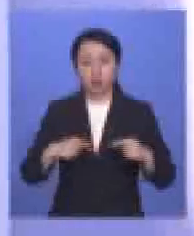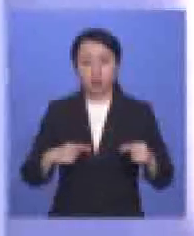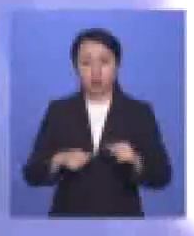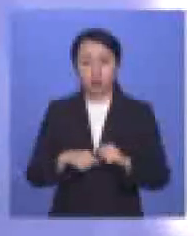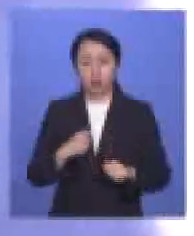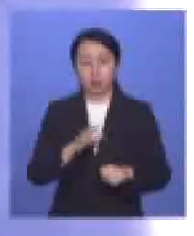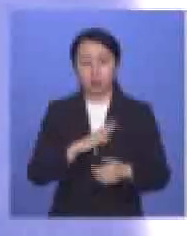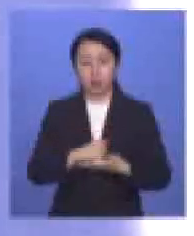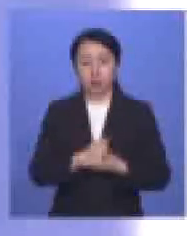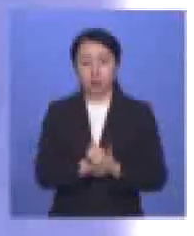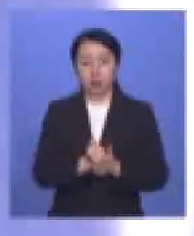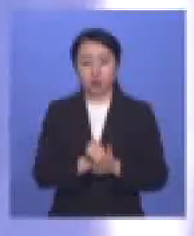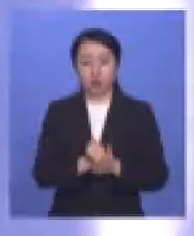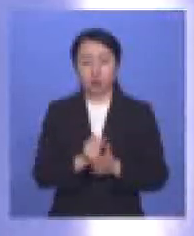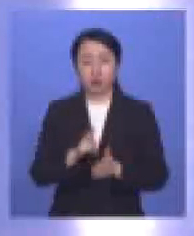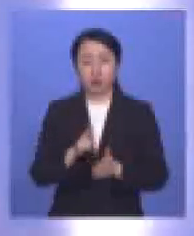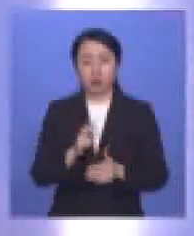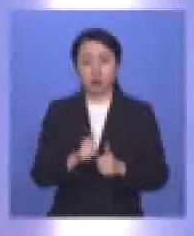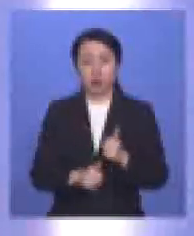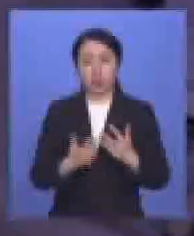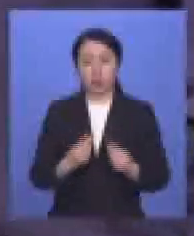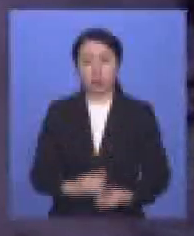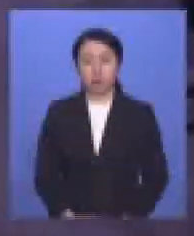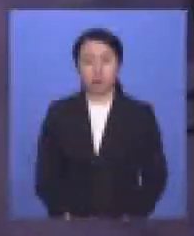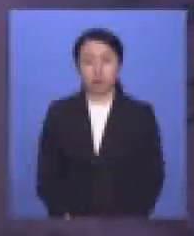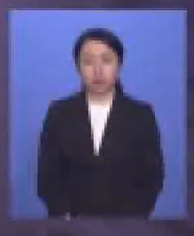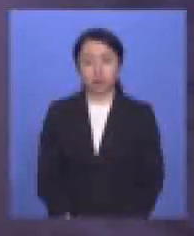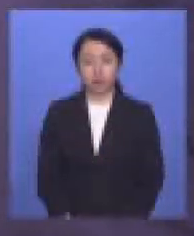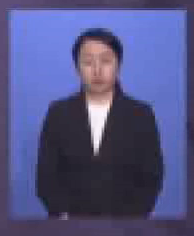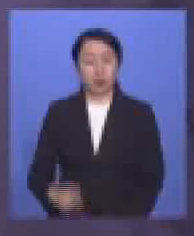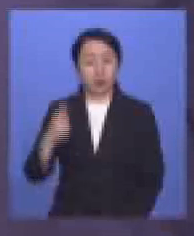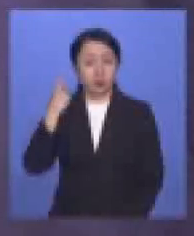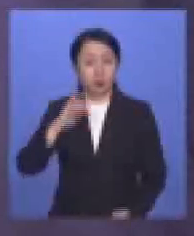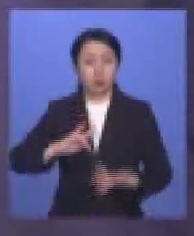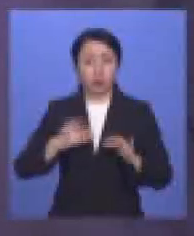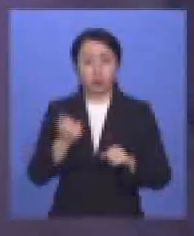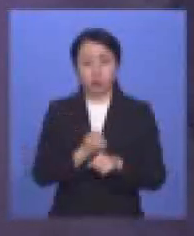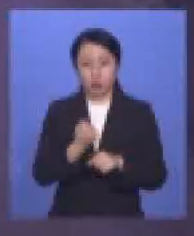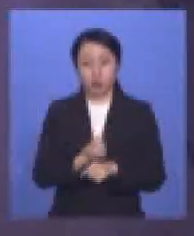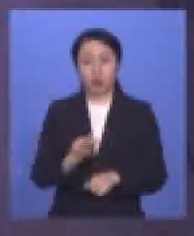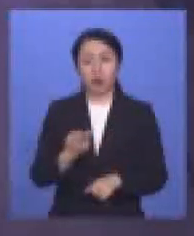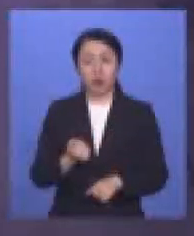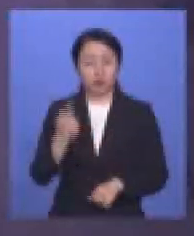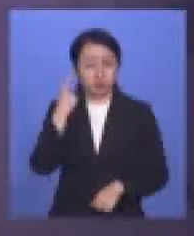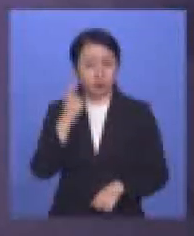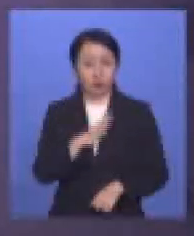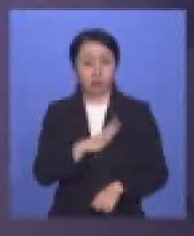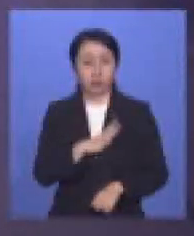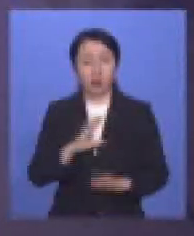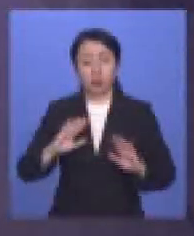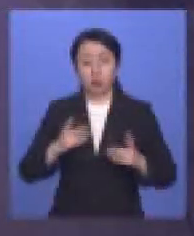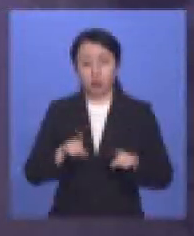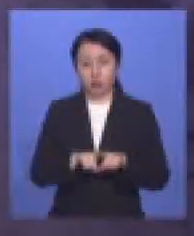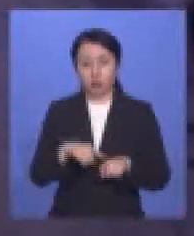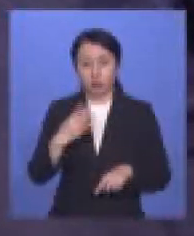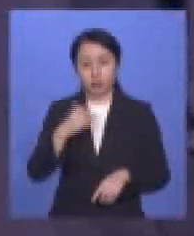ущерба регистрируются в полиции едва ли не через день. Вообще, вы слышали про интернет-мошенничество? Да, слышал. А вообще встречались с кем?